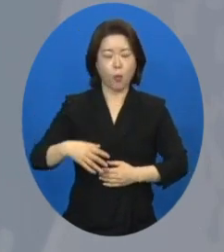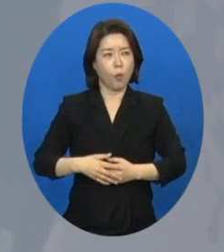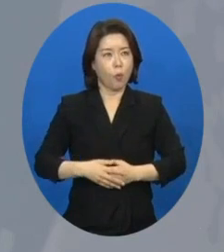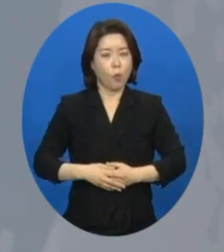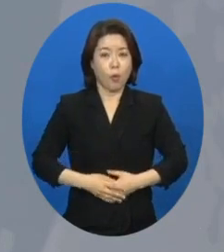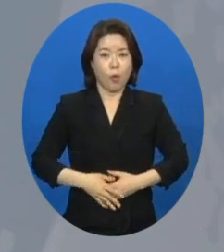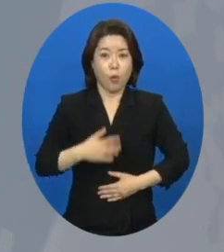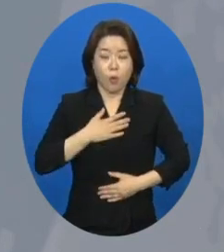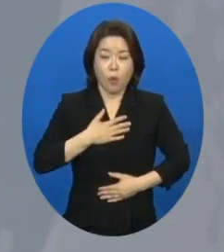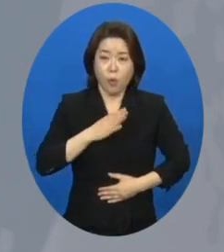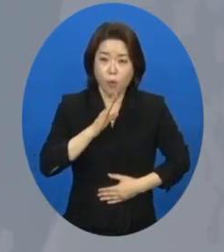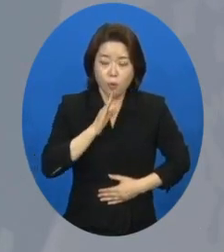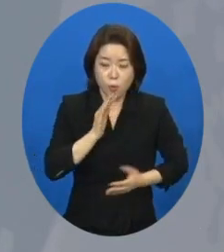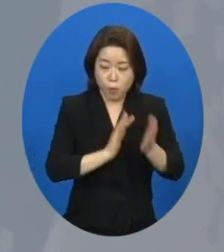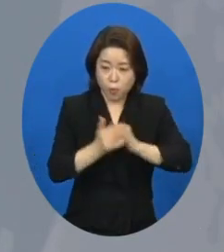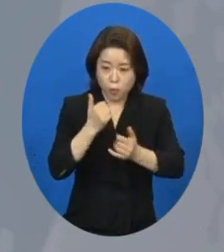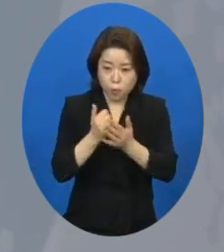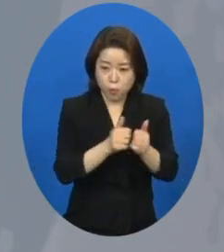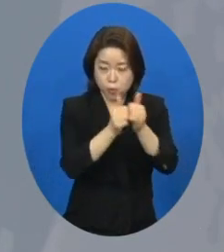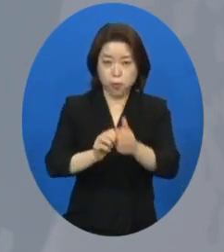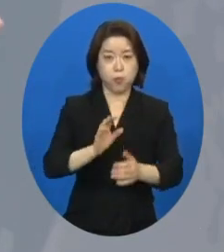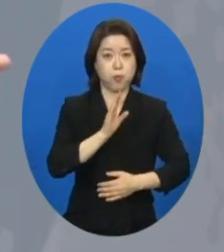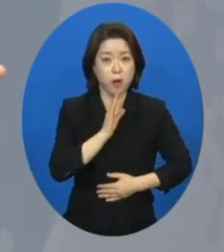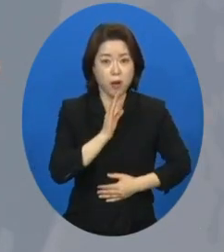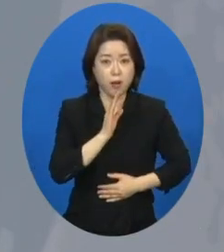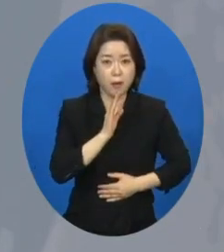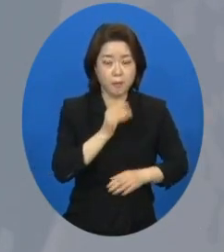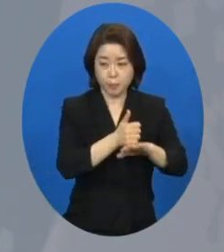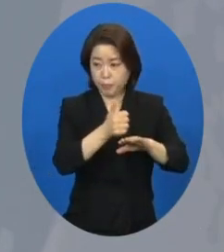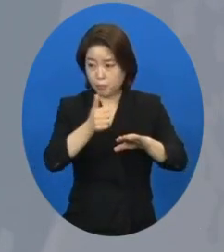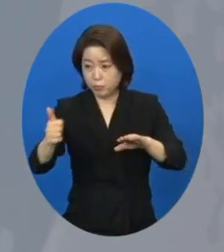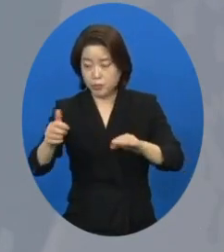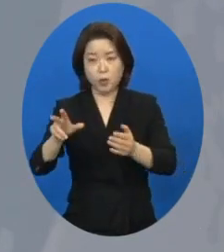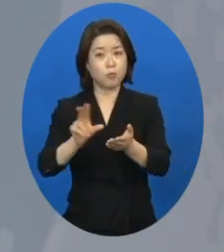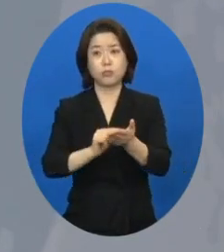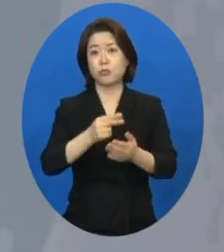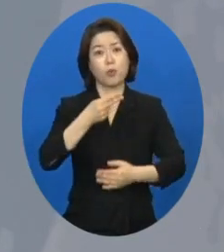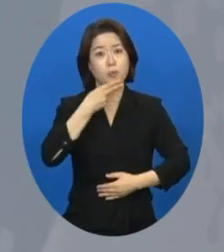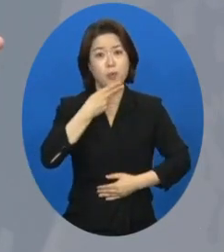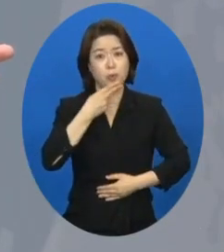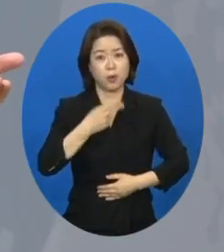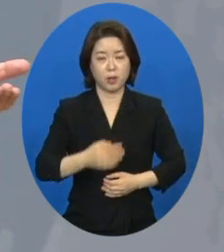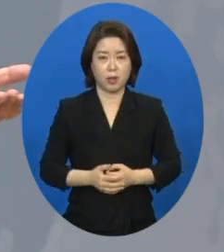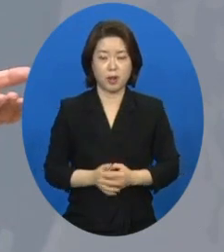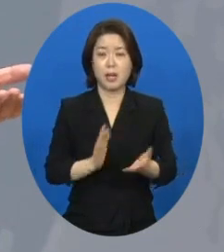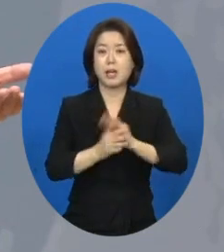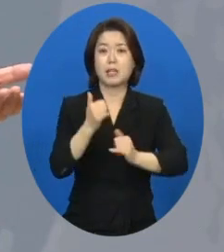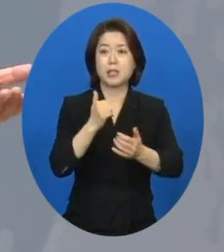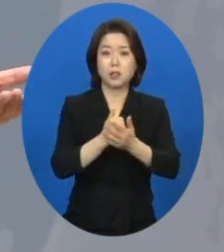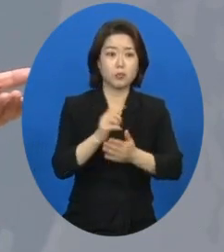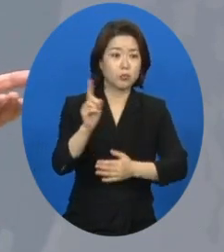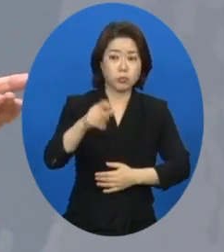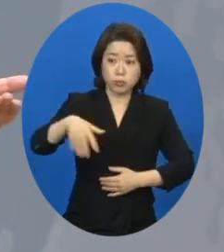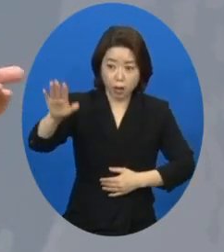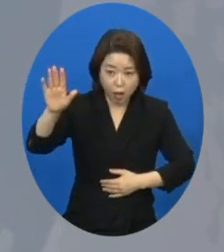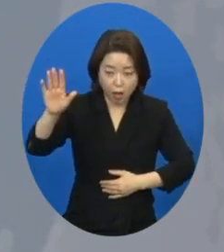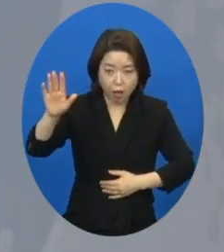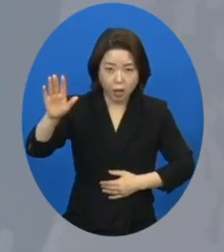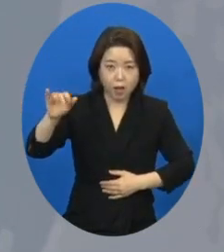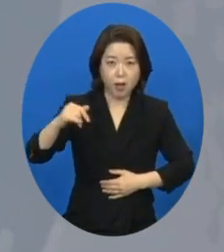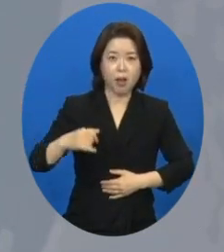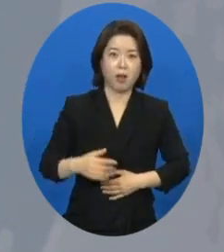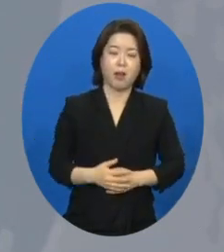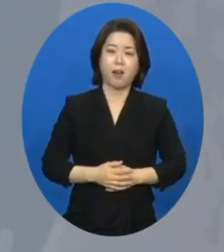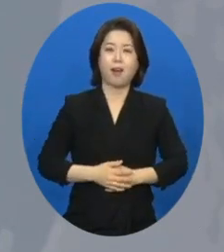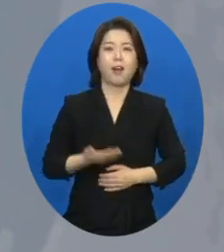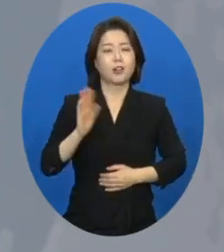예수님과 정말 동행하는 게 맞다면 은퇴는 무슨 문제가 되겠어요? 예수님이 어디 가셨습니까? 그러나